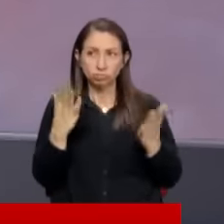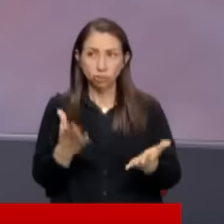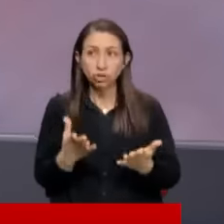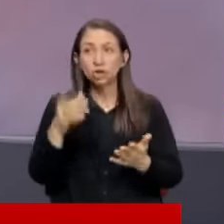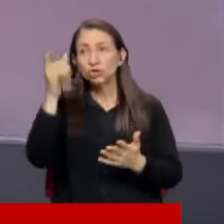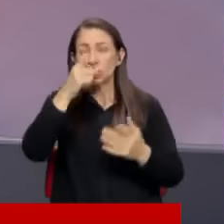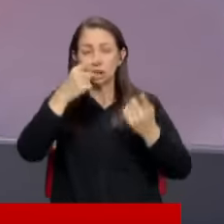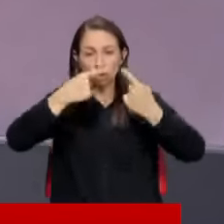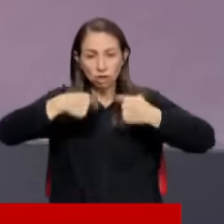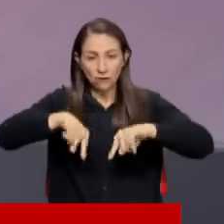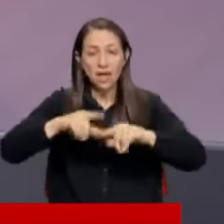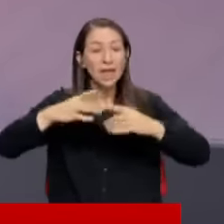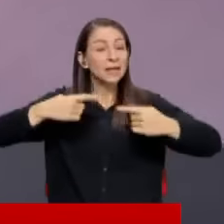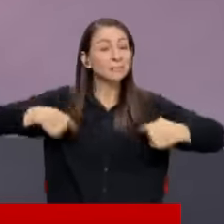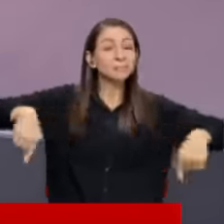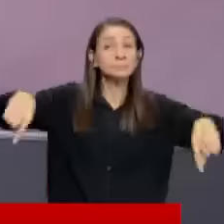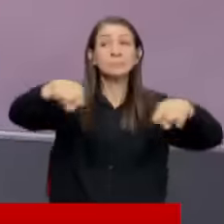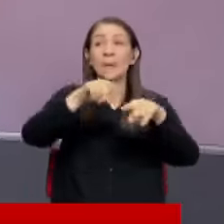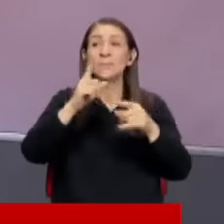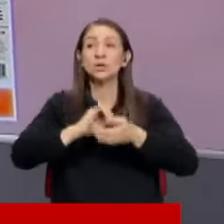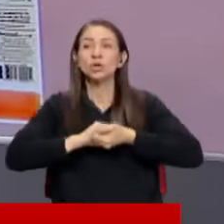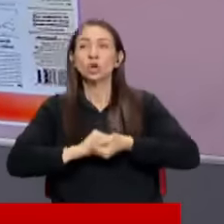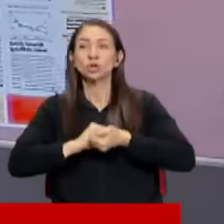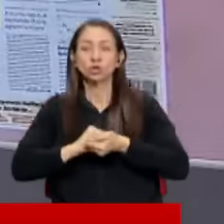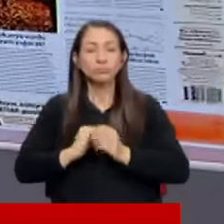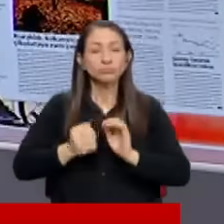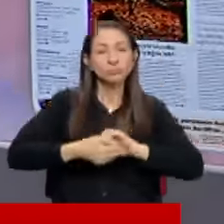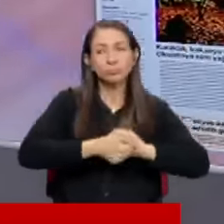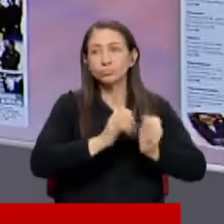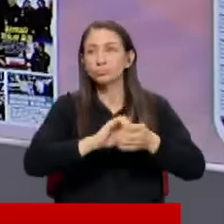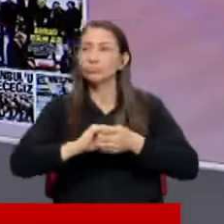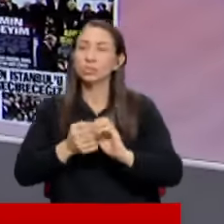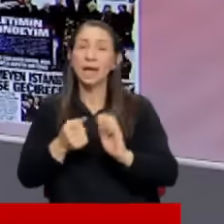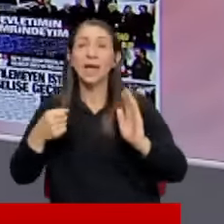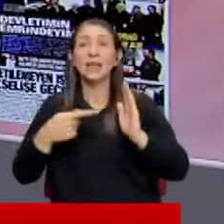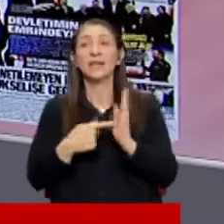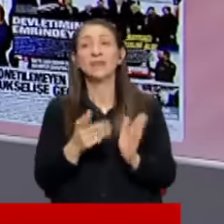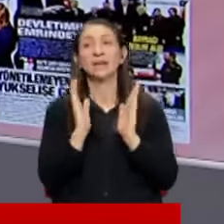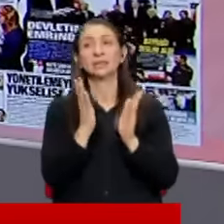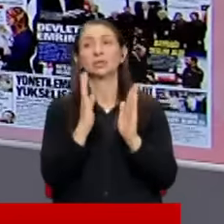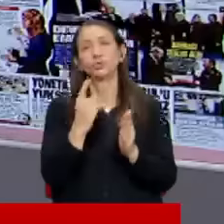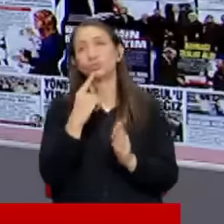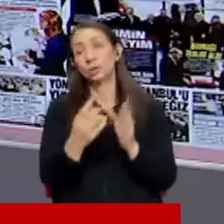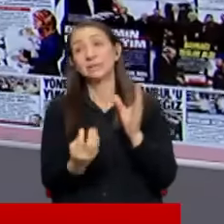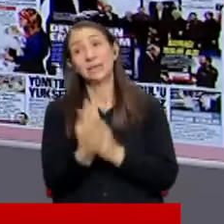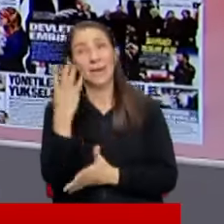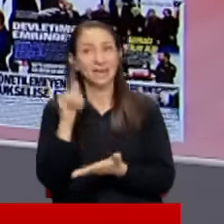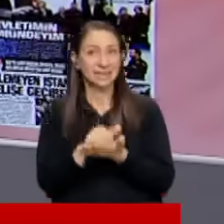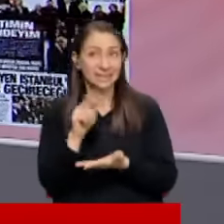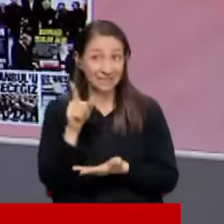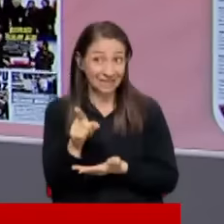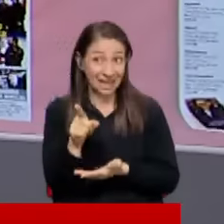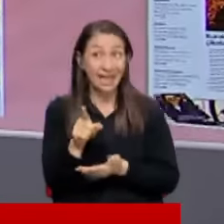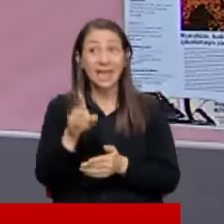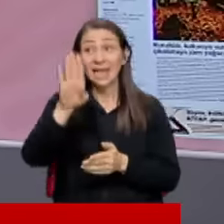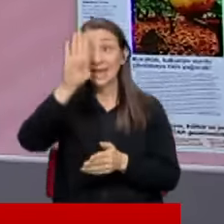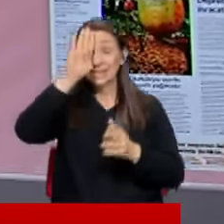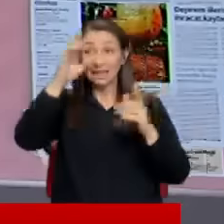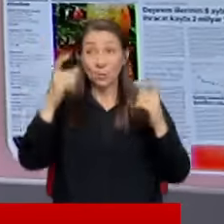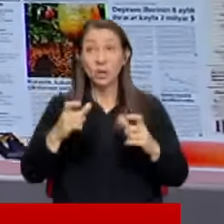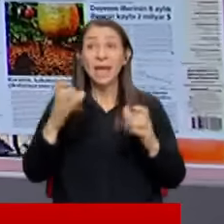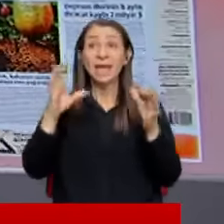Türkiye çevresinde, etrafında bir dostluk iklimiyle hedeflerine ilerliyor deniliyor Sabah gazetesinde.